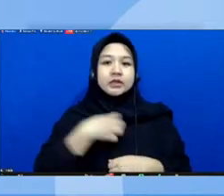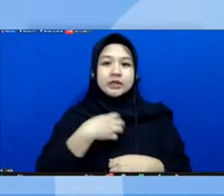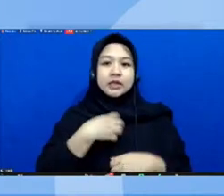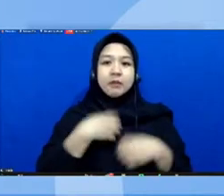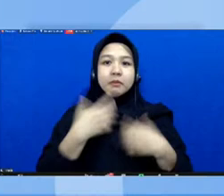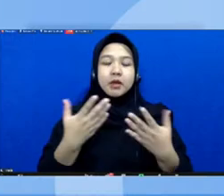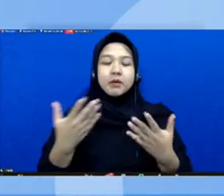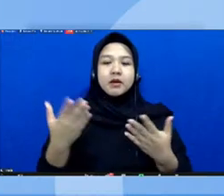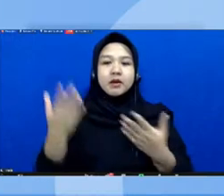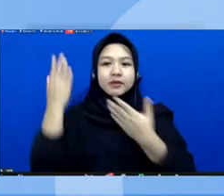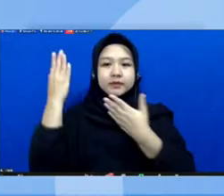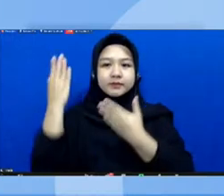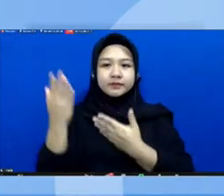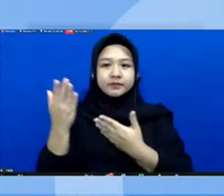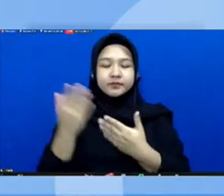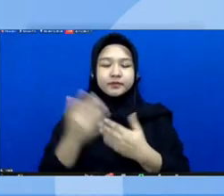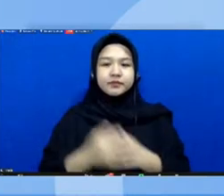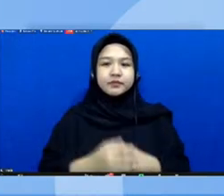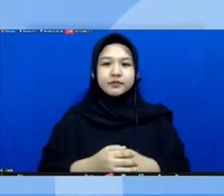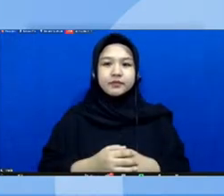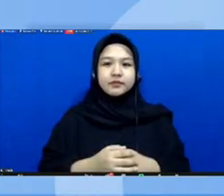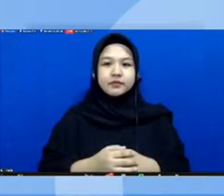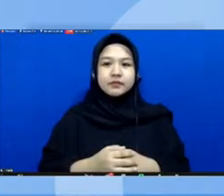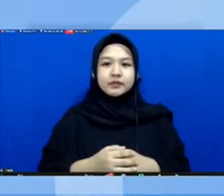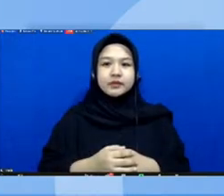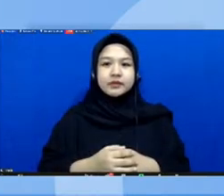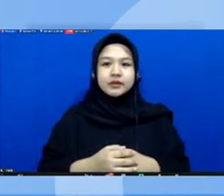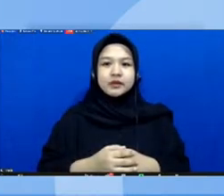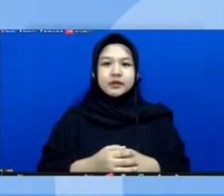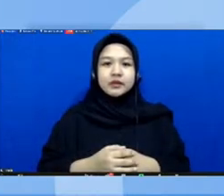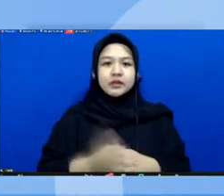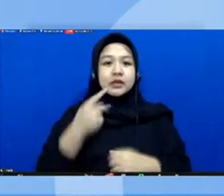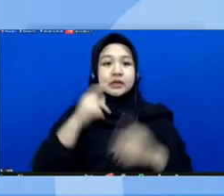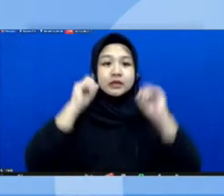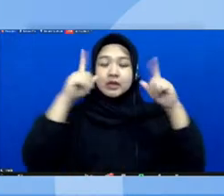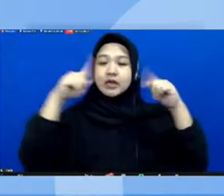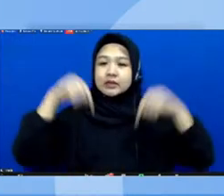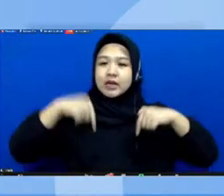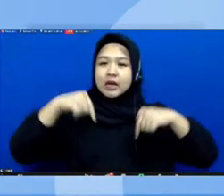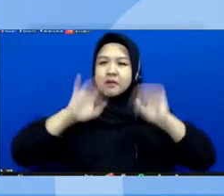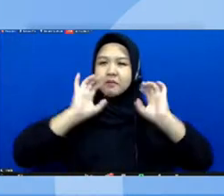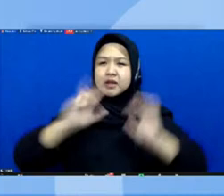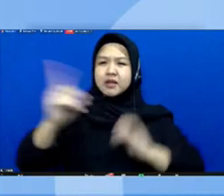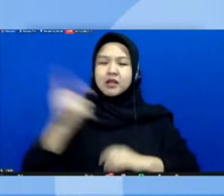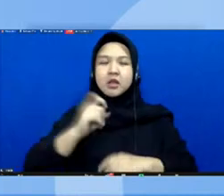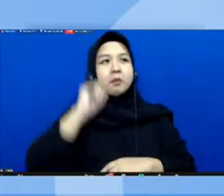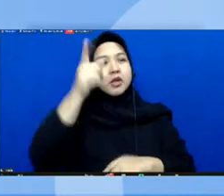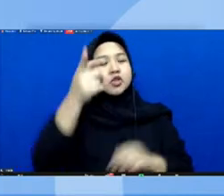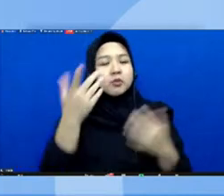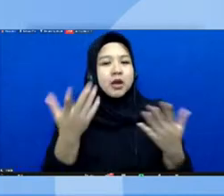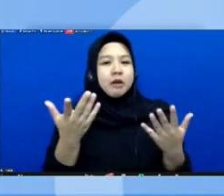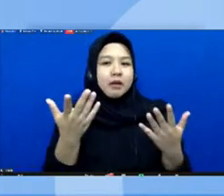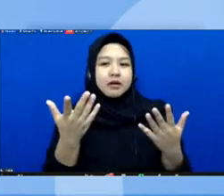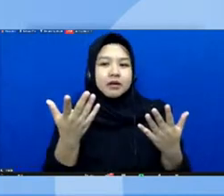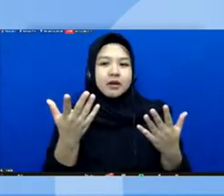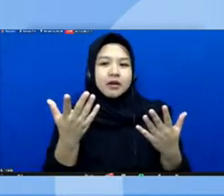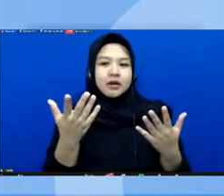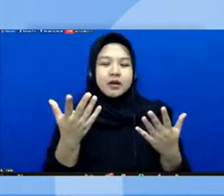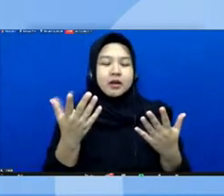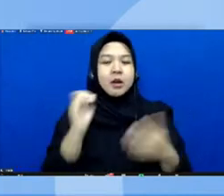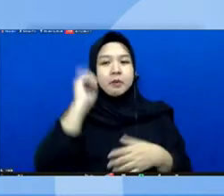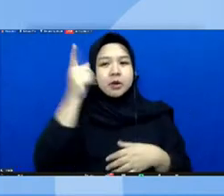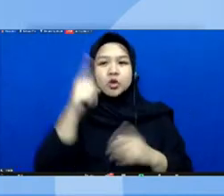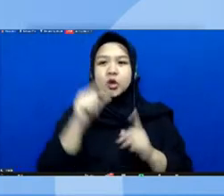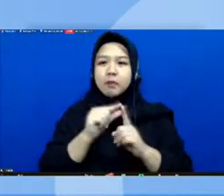menyiapkan slide-nya lagi, bahwa kita menyadari sekarang ini banyak yang nanya, besok bagaimana dengan